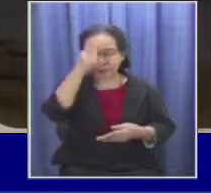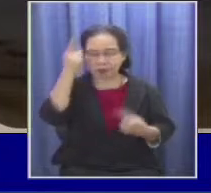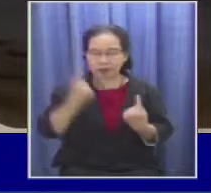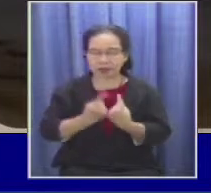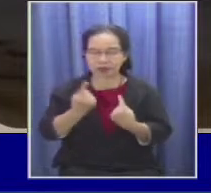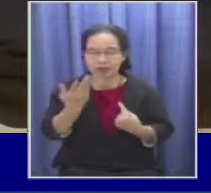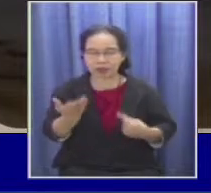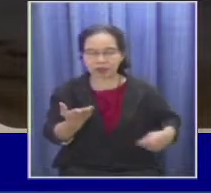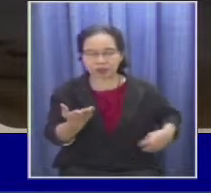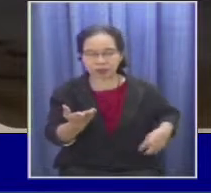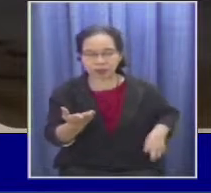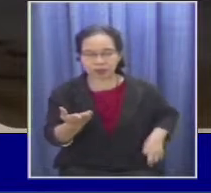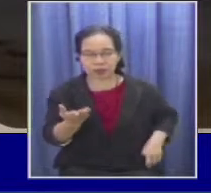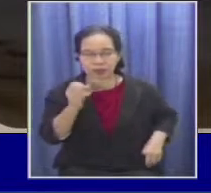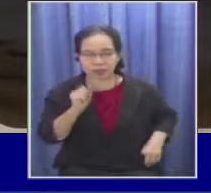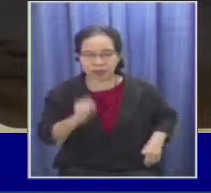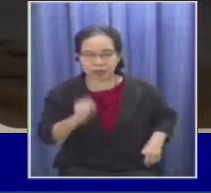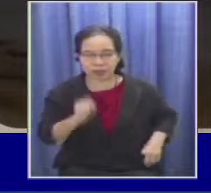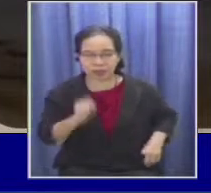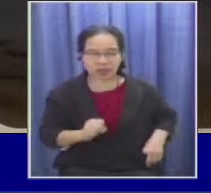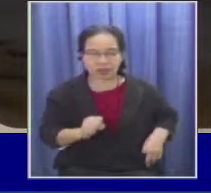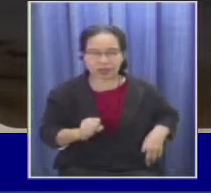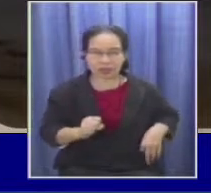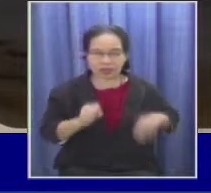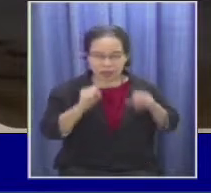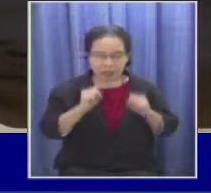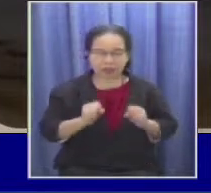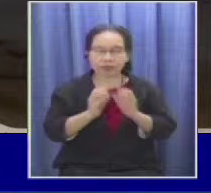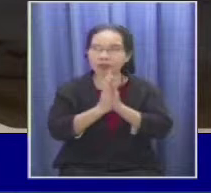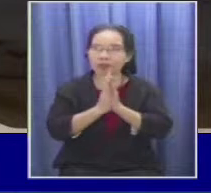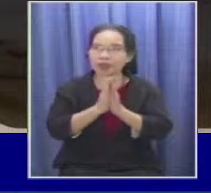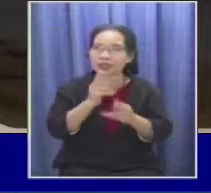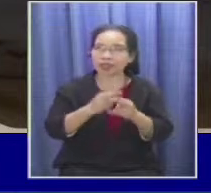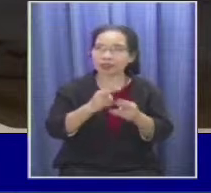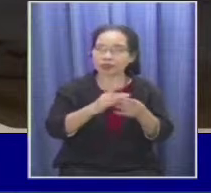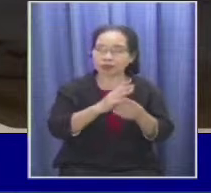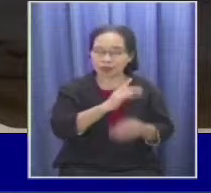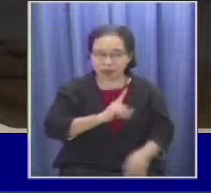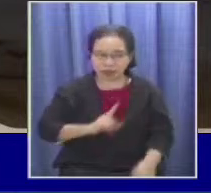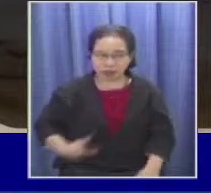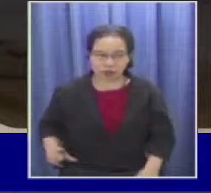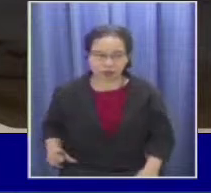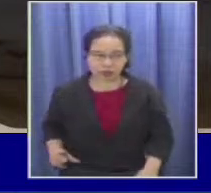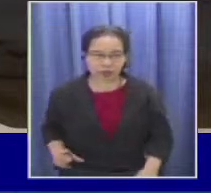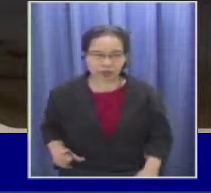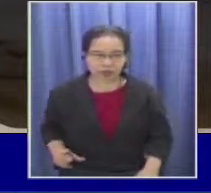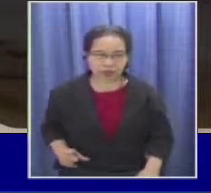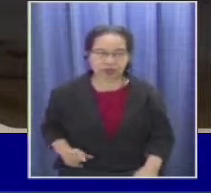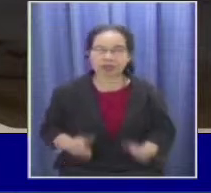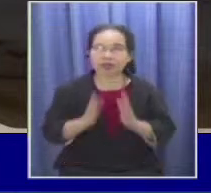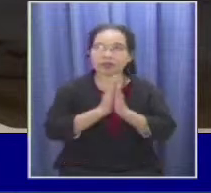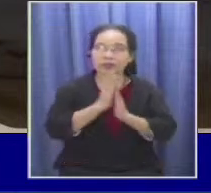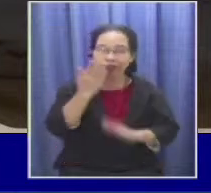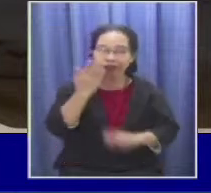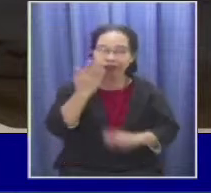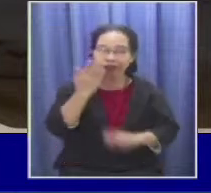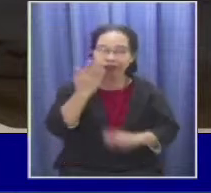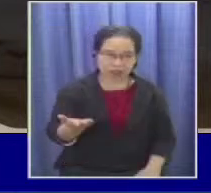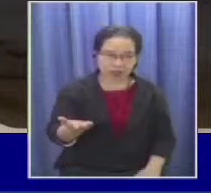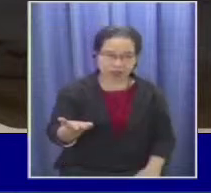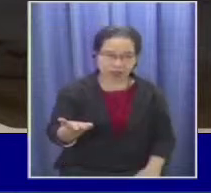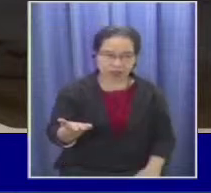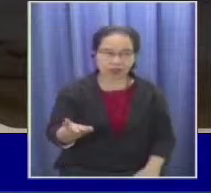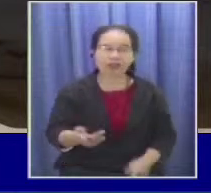ba Awurade din na sɛ wonya ba asu wie a yɛde wo bɔne nyinaa bɛkyɛ wo jafe yɛde wo bɔne akyɛ